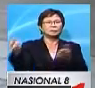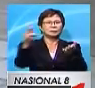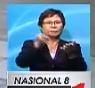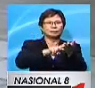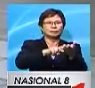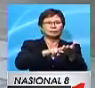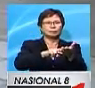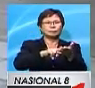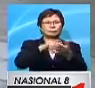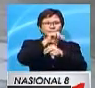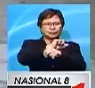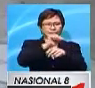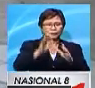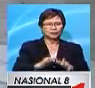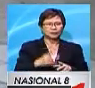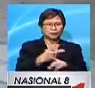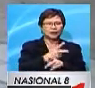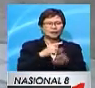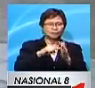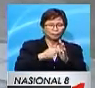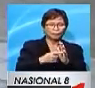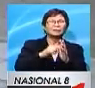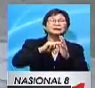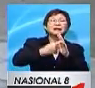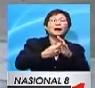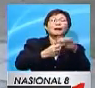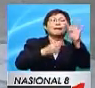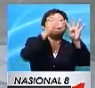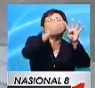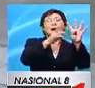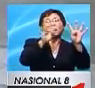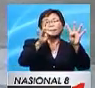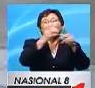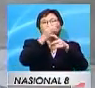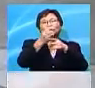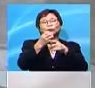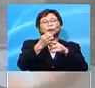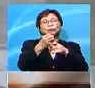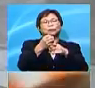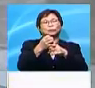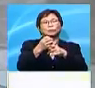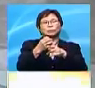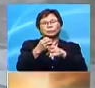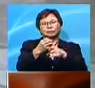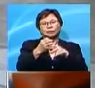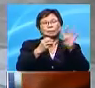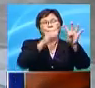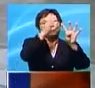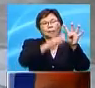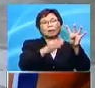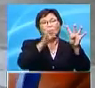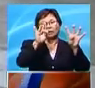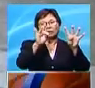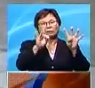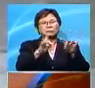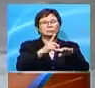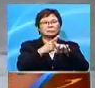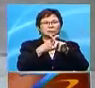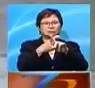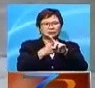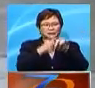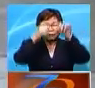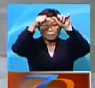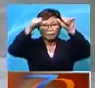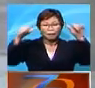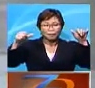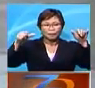petugas pada kali ini yang akan mula beroperasi pada 4 ogos atau S zulkaedah dari Madinah almunaarah asf